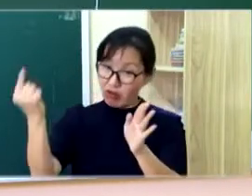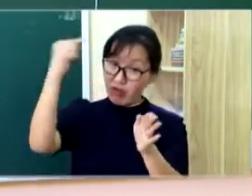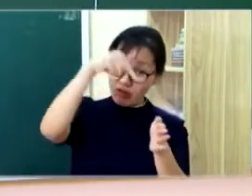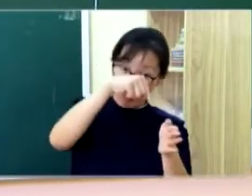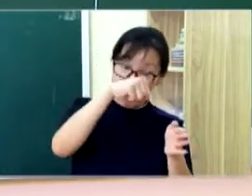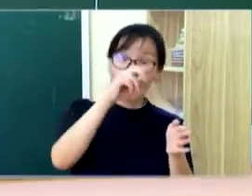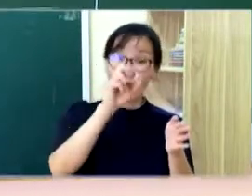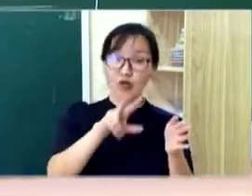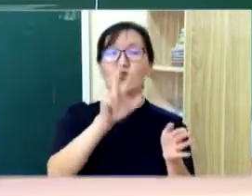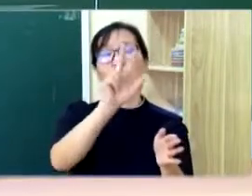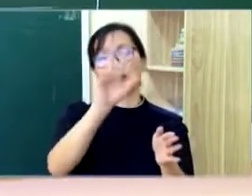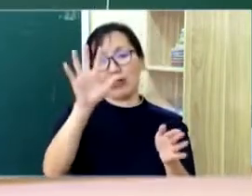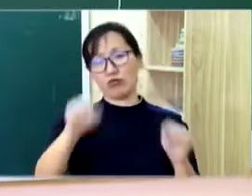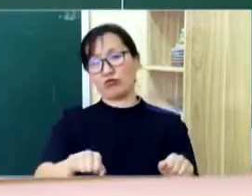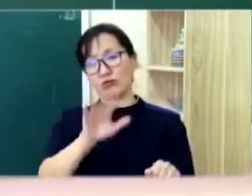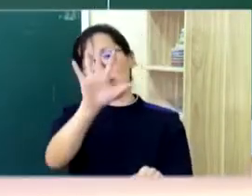болно.